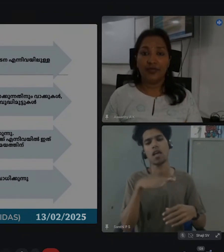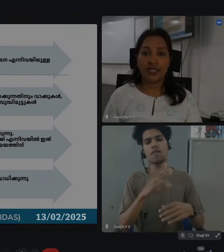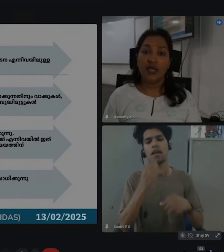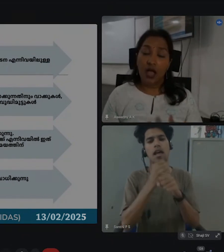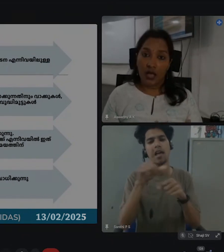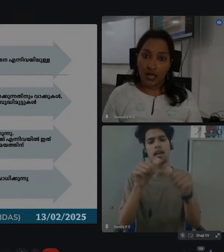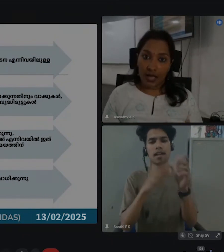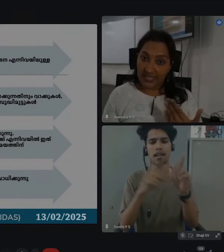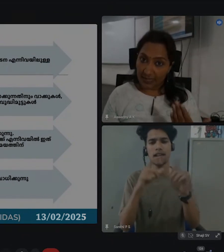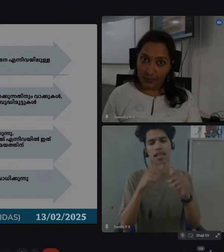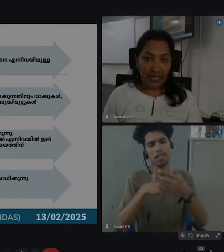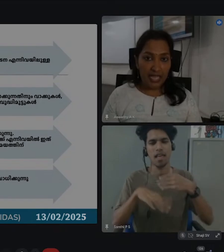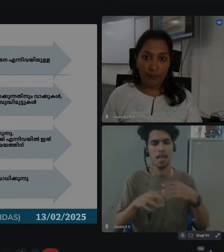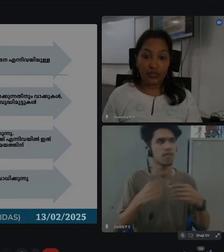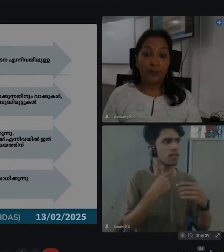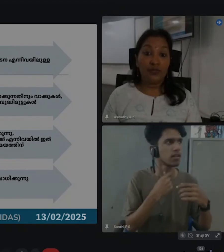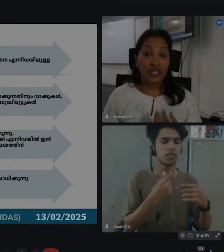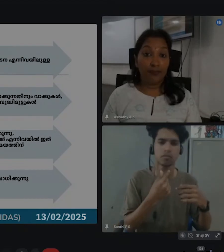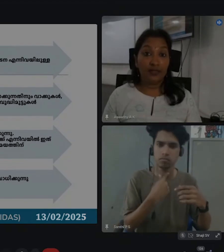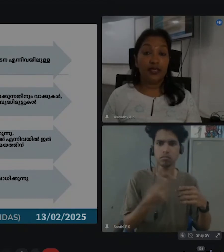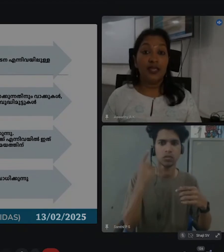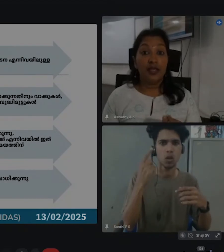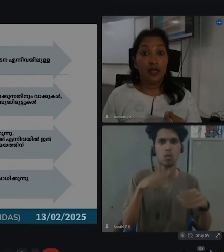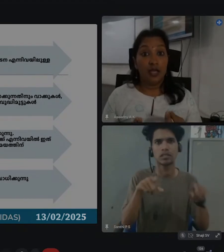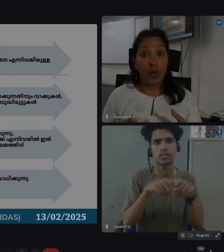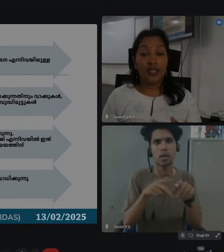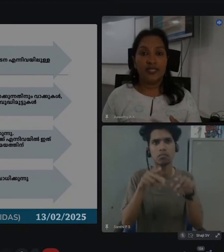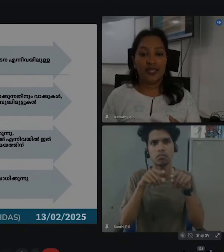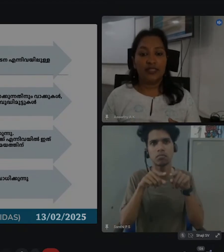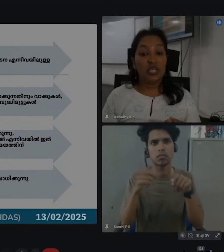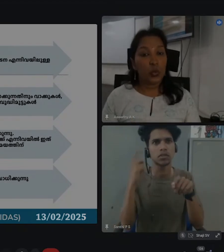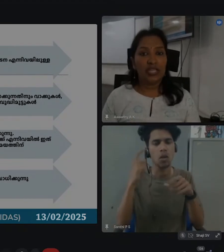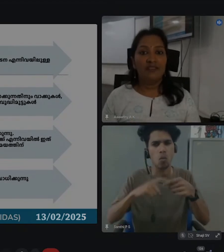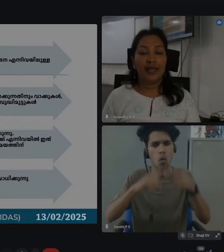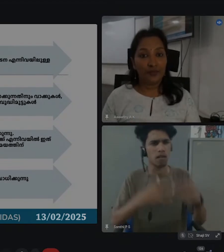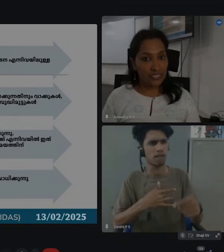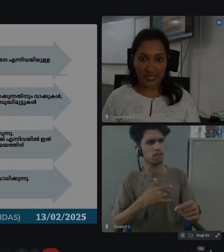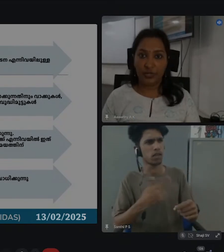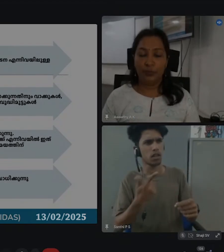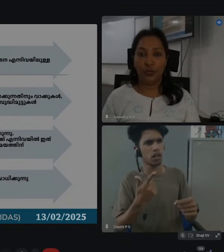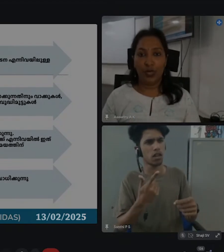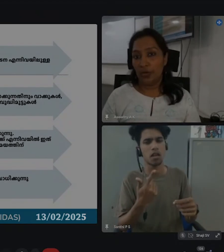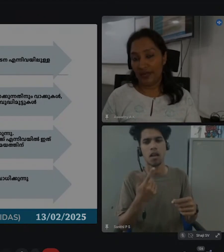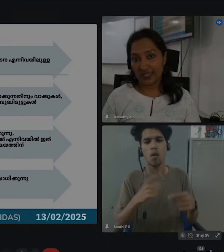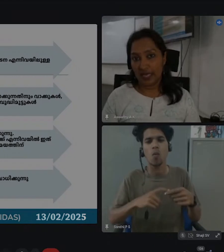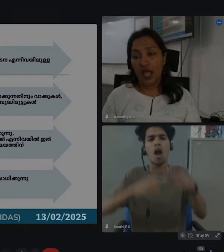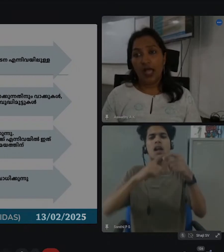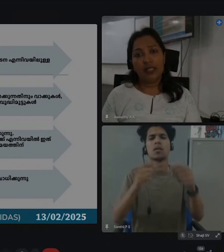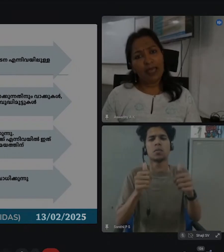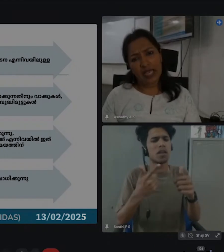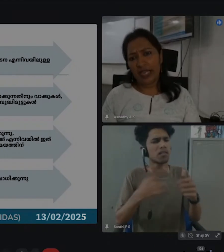ക്ഷതങ്ങളെല്ലാം സംഭവിച്ച് അവരുടെ ശബ്ദം അങ്ങനെ ആയി പോകുന്നുണ്ട്. അപ്പൊ ശബ്ദത്തിന്റെ ക്വാളിറ്റി, ശബ്ദത്തിന്റെ ഗുണനിലവാരം നഷ്ടപ്പെട്ടു പോകുന്നു അങ്ങനെ ഒരു